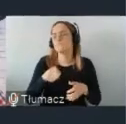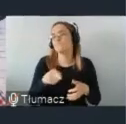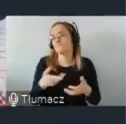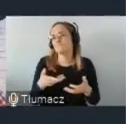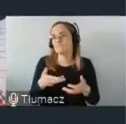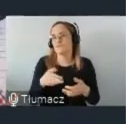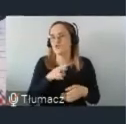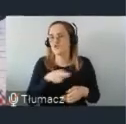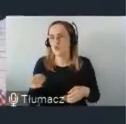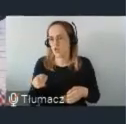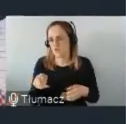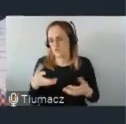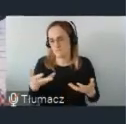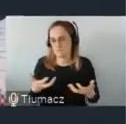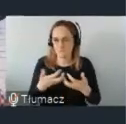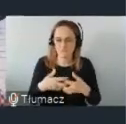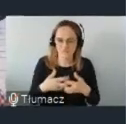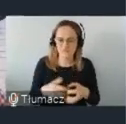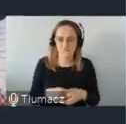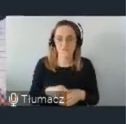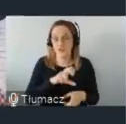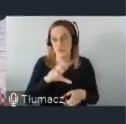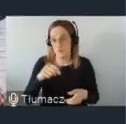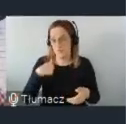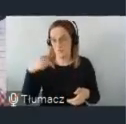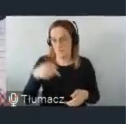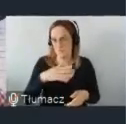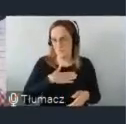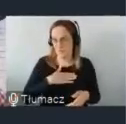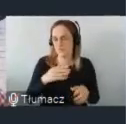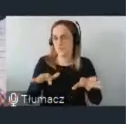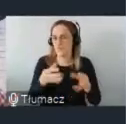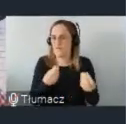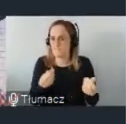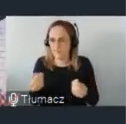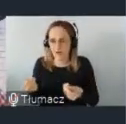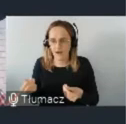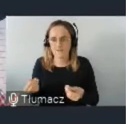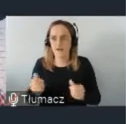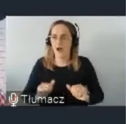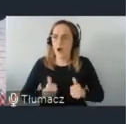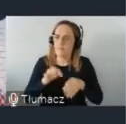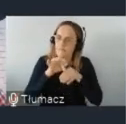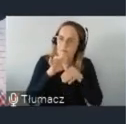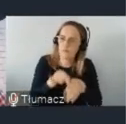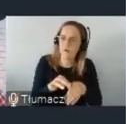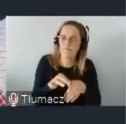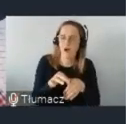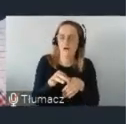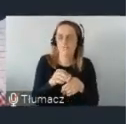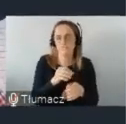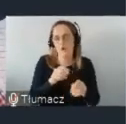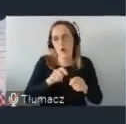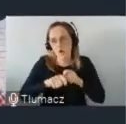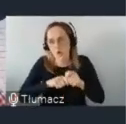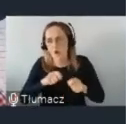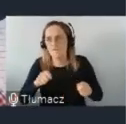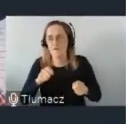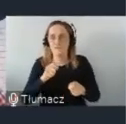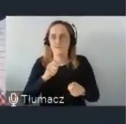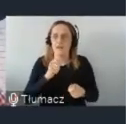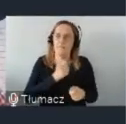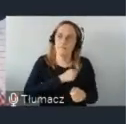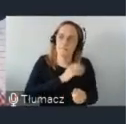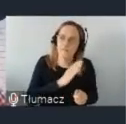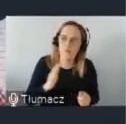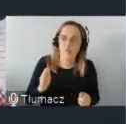o tym porozmawiamy, czy faktycznie musimy mieć dużo środków finansowych, żeby wprowadzić pewne rozwiązania do bibliotek, instytucji kultury, czy w ogóle